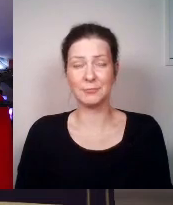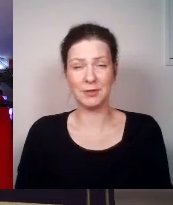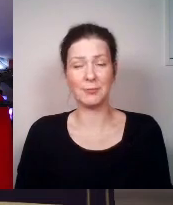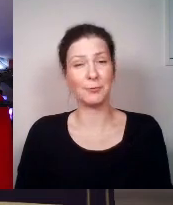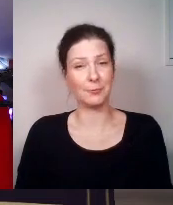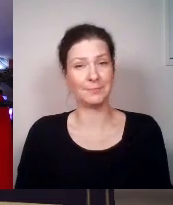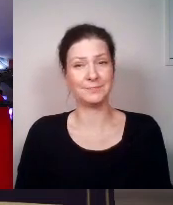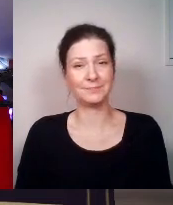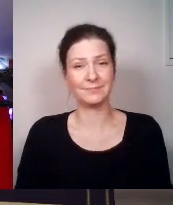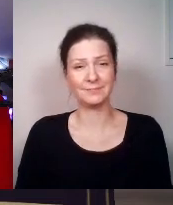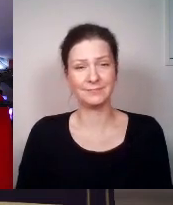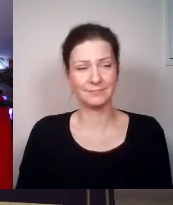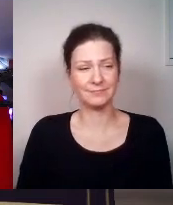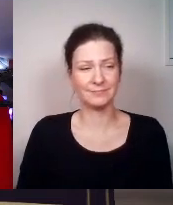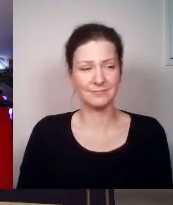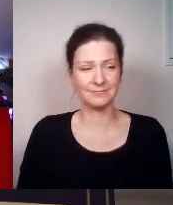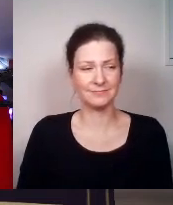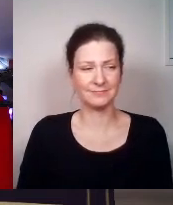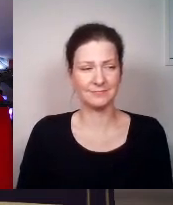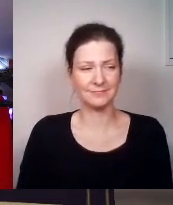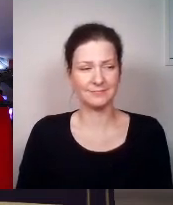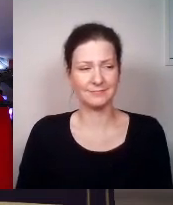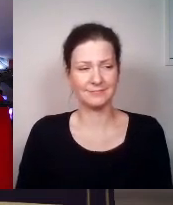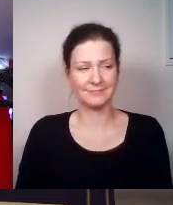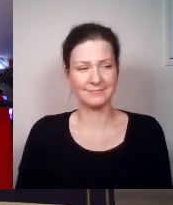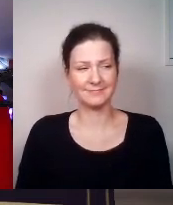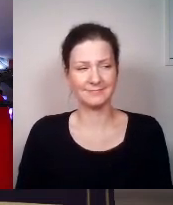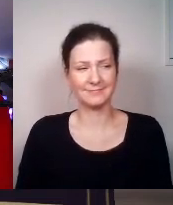Das ist für mich auch neu.